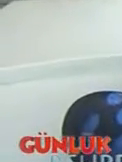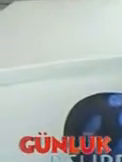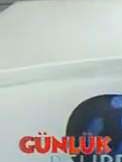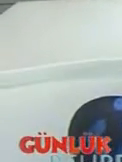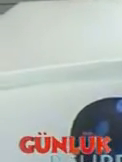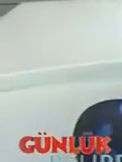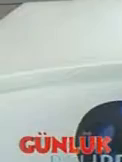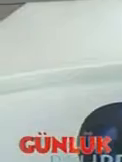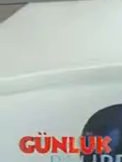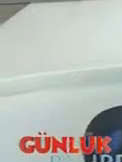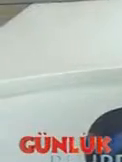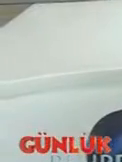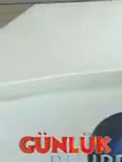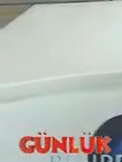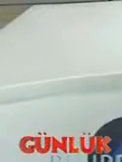Ula.